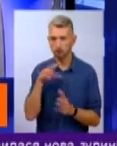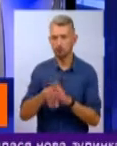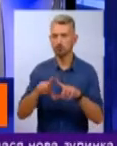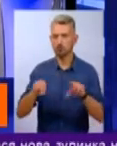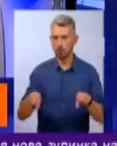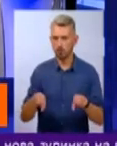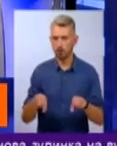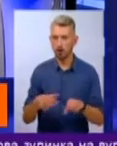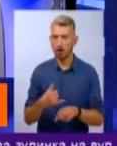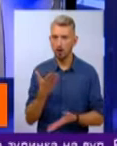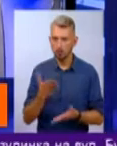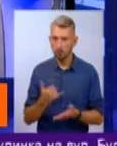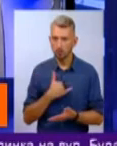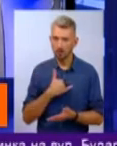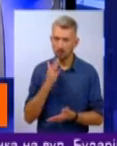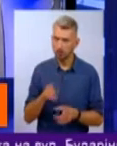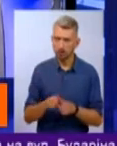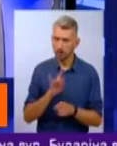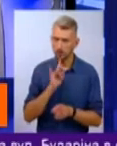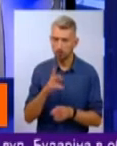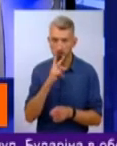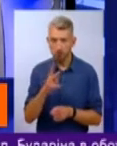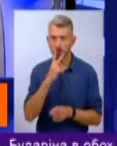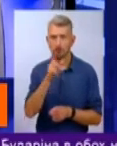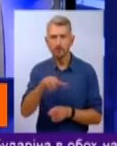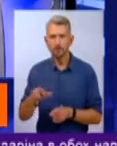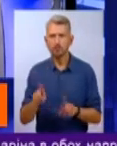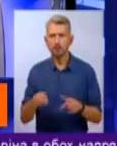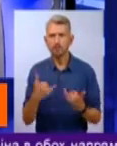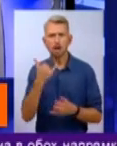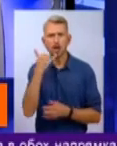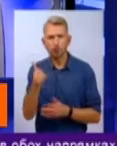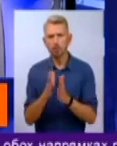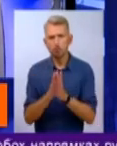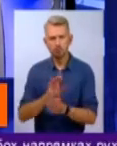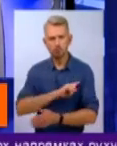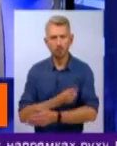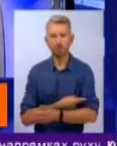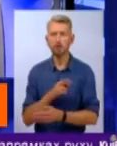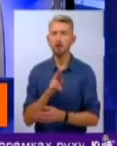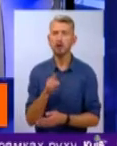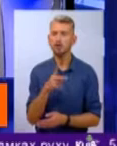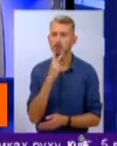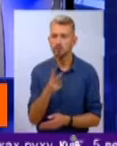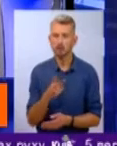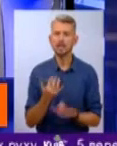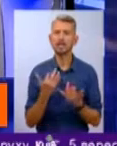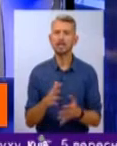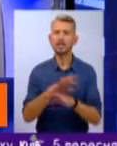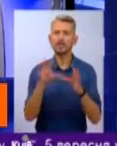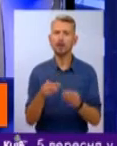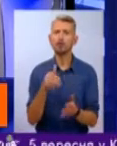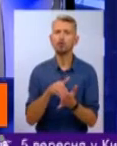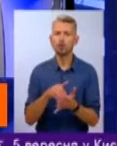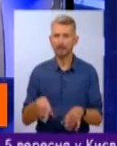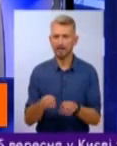не докотиться до цього українська школа? Бо бачите, вже глядачі навіть зараз дзвонять і просять посилити. Як ви на це бачите? І скільки взагалі обходяться